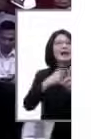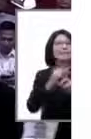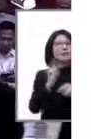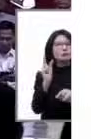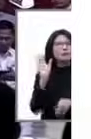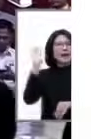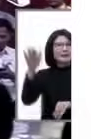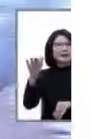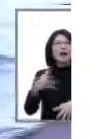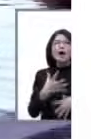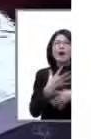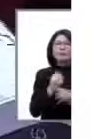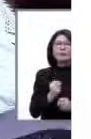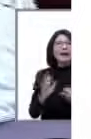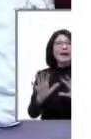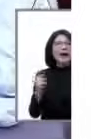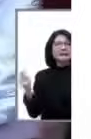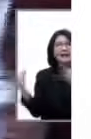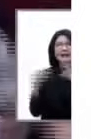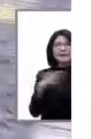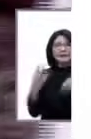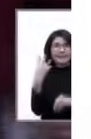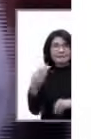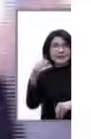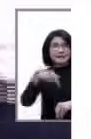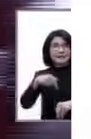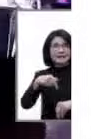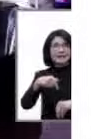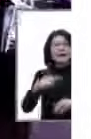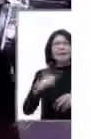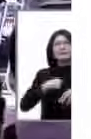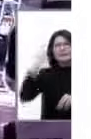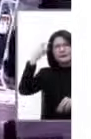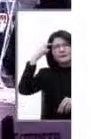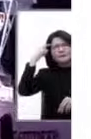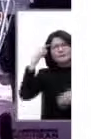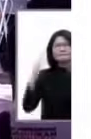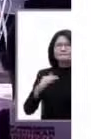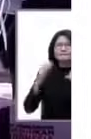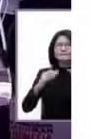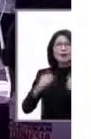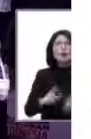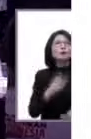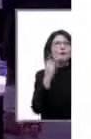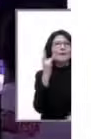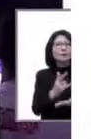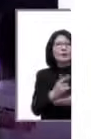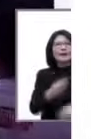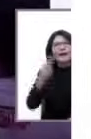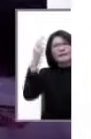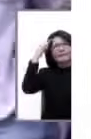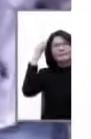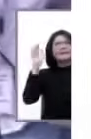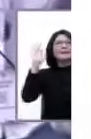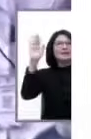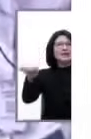polisi itu sampai ke mencari ke Apa istilah yang tepat gimik bahkan Iya S cara membuat pertanyaan yang